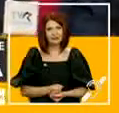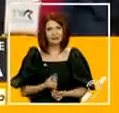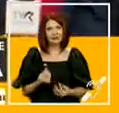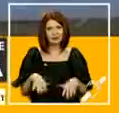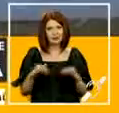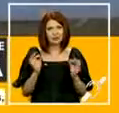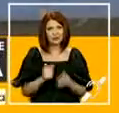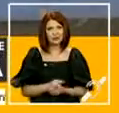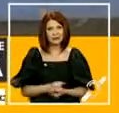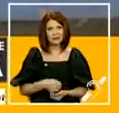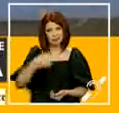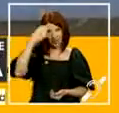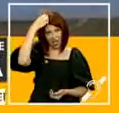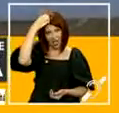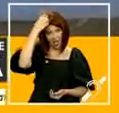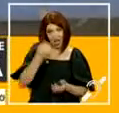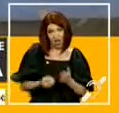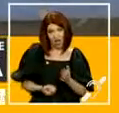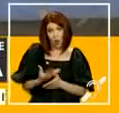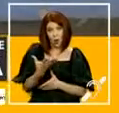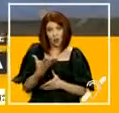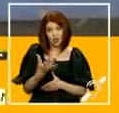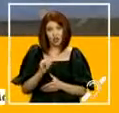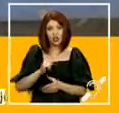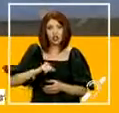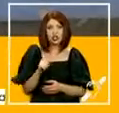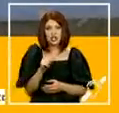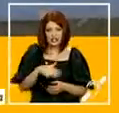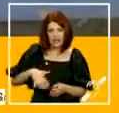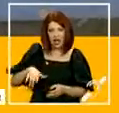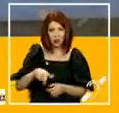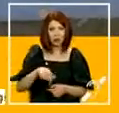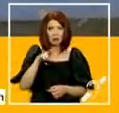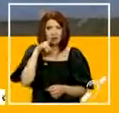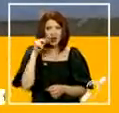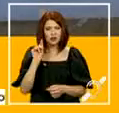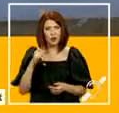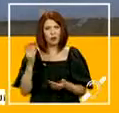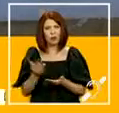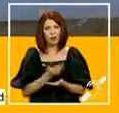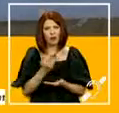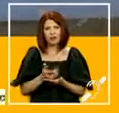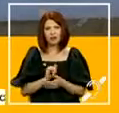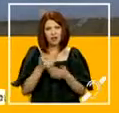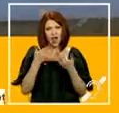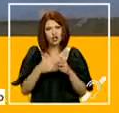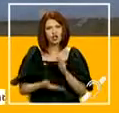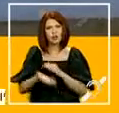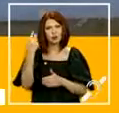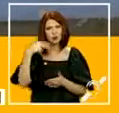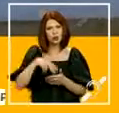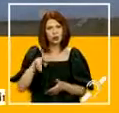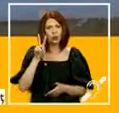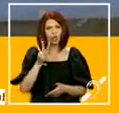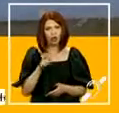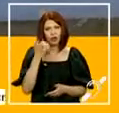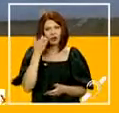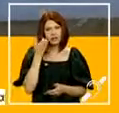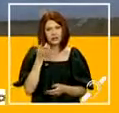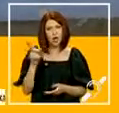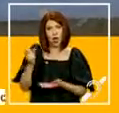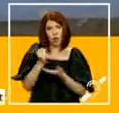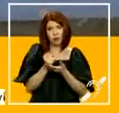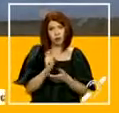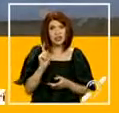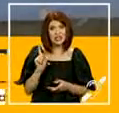Bun găsit! Prințul Charles și satul brașovean Viscri au o poveste care a început în 2002, când, prin fundația sa,